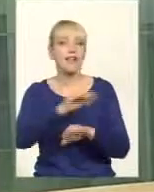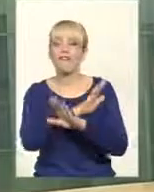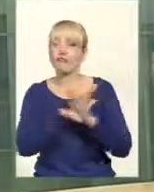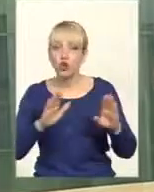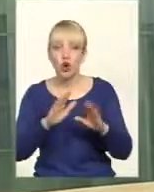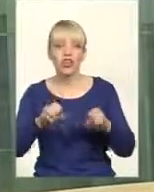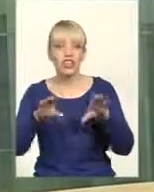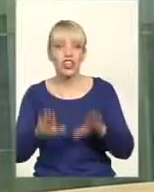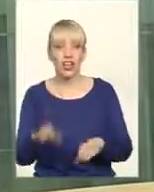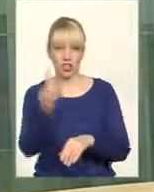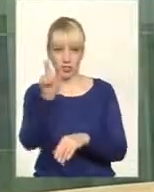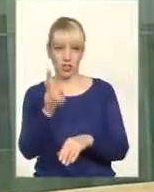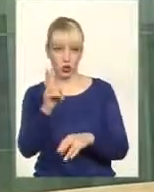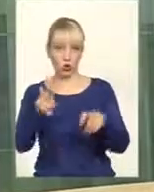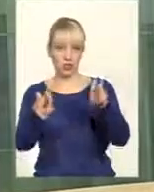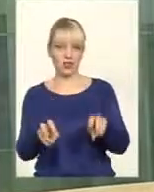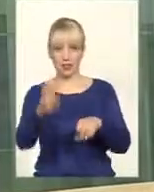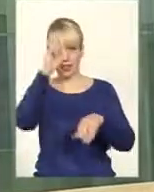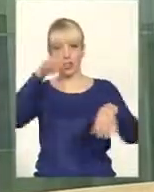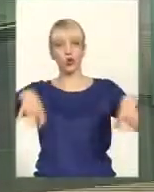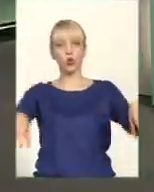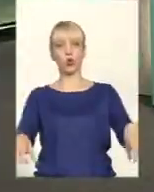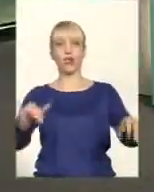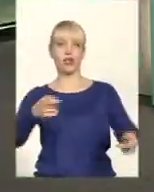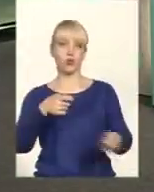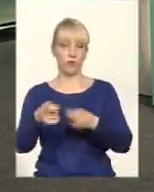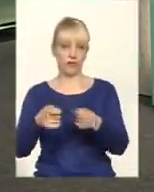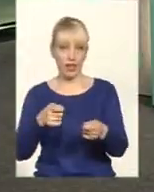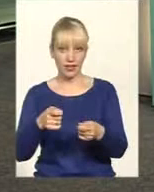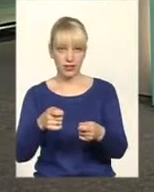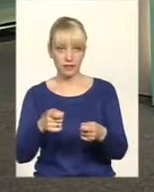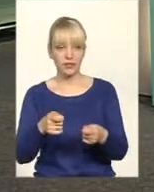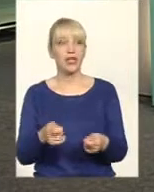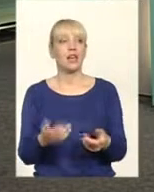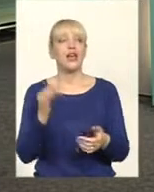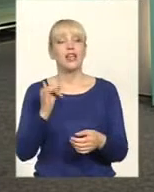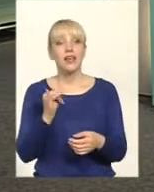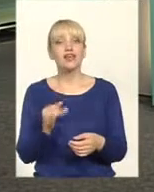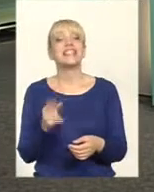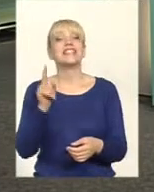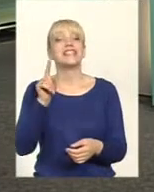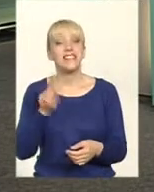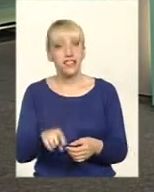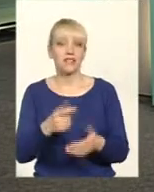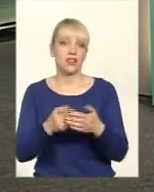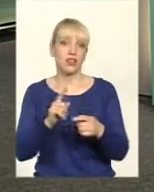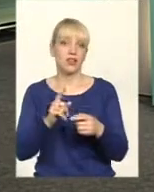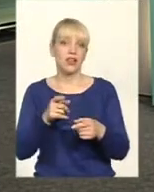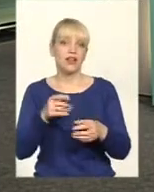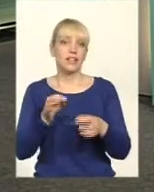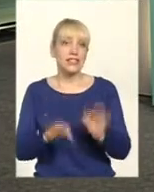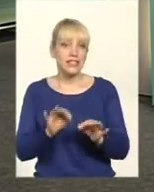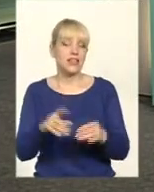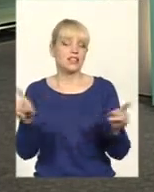тот человек, который сидит, грубо говоря, на троне и управляет. Поэтому, естественно, государство в какой-то степени